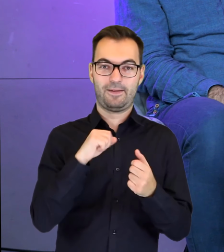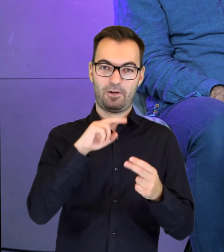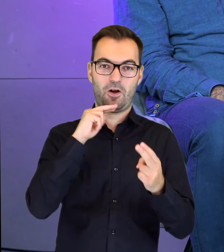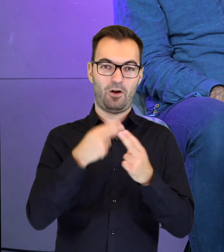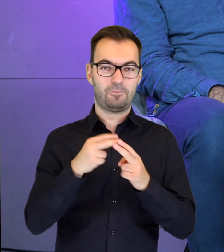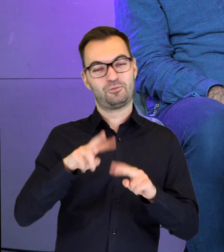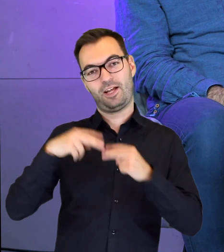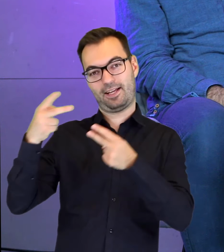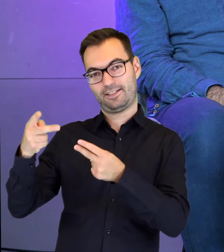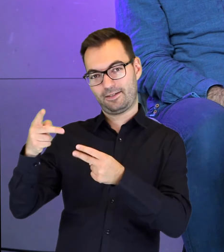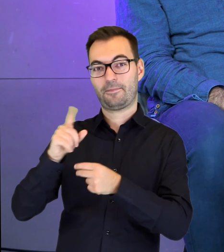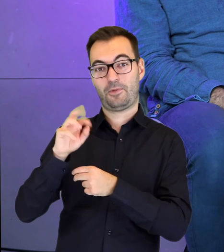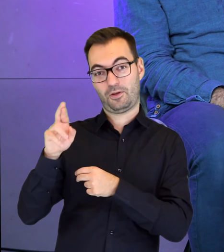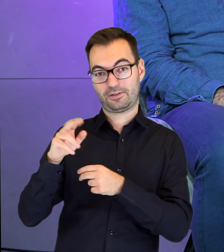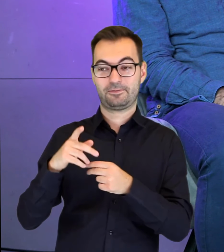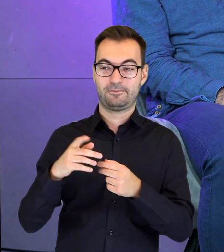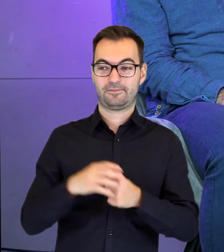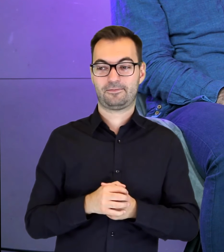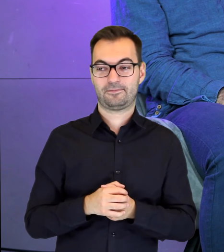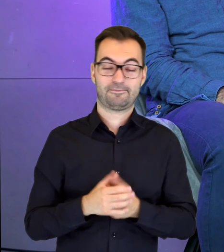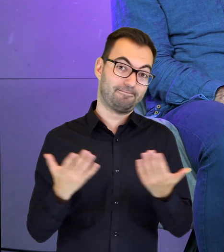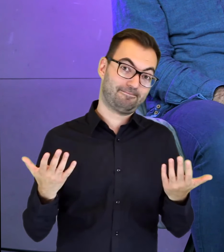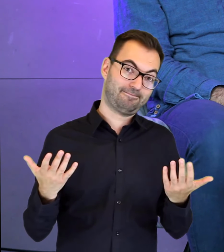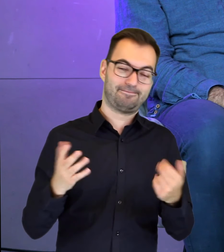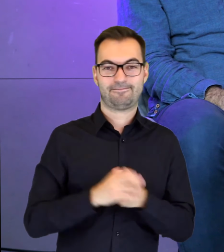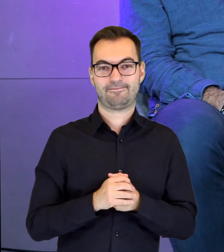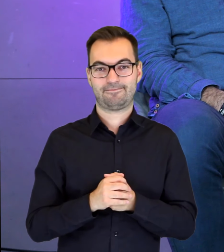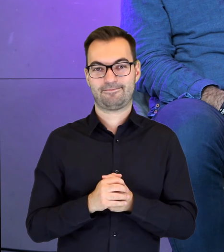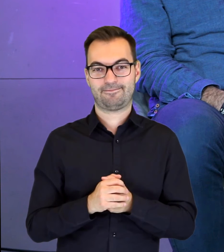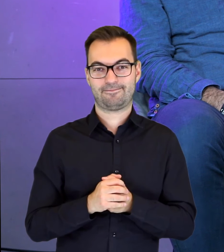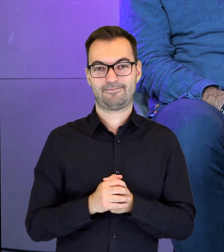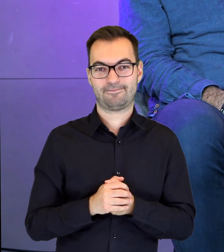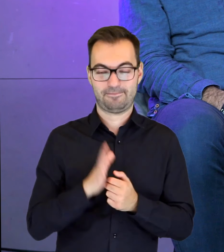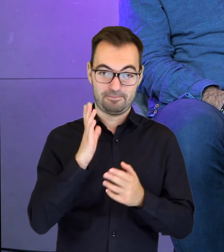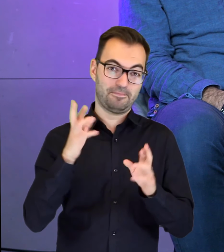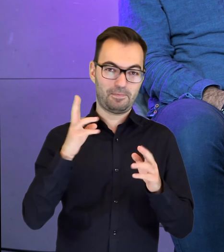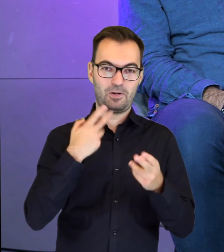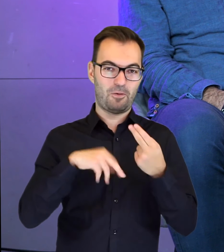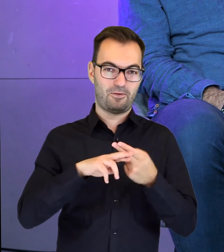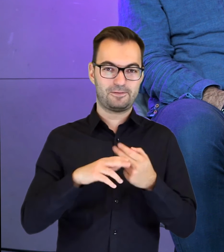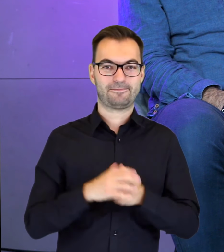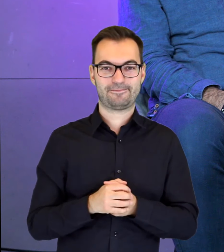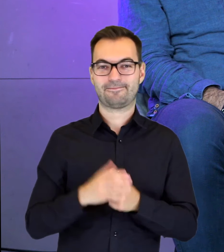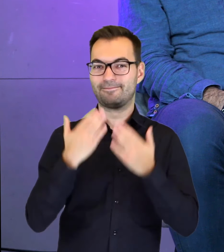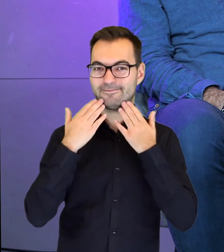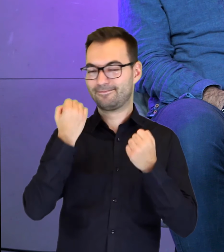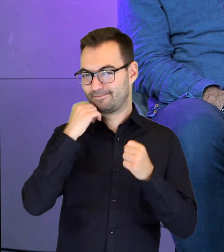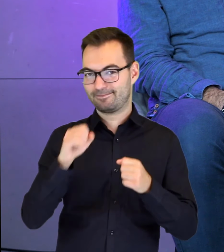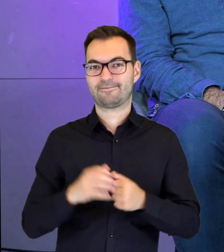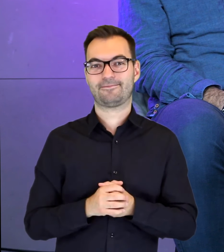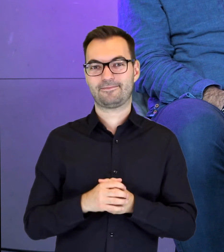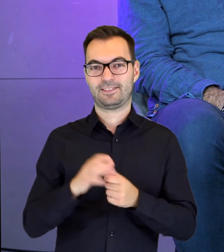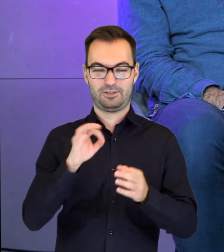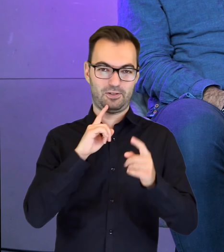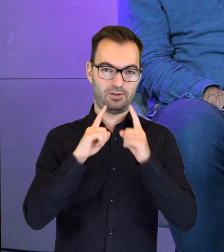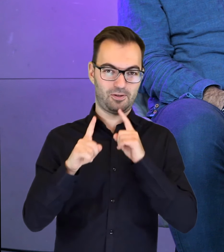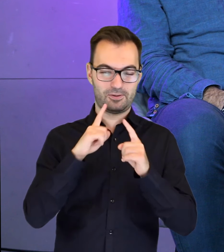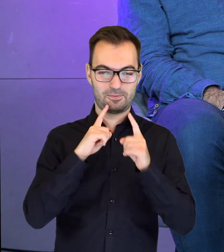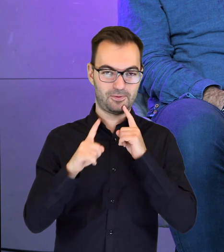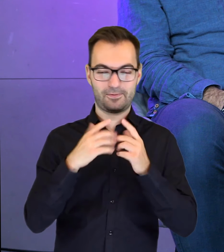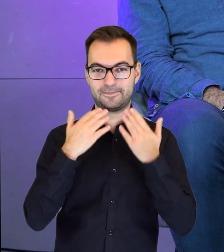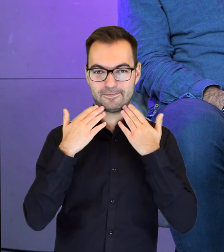naszych widzów jeżeli macie jakiekolwiek pytania zadawajcie je w komentarzach pod wideo i My postaramy się wszystko przekazać Piotrowi i